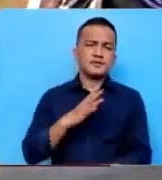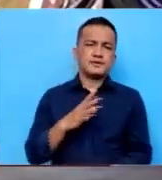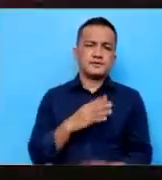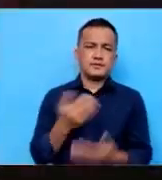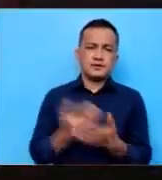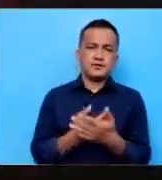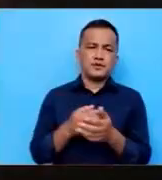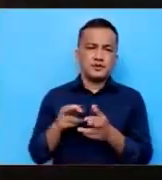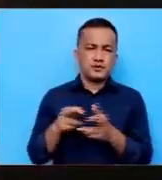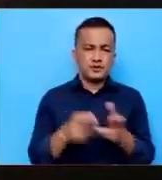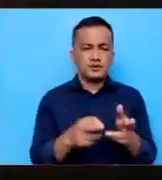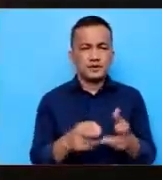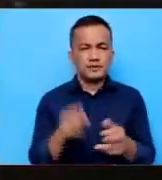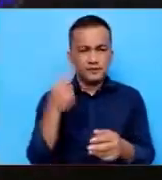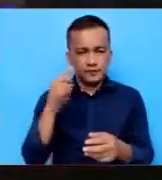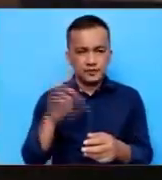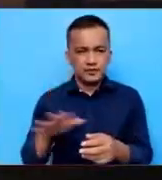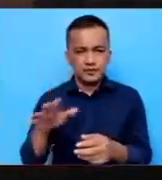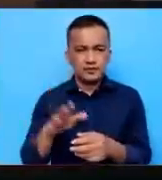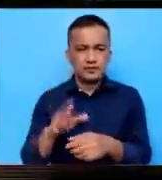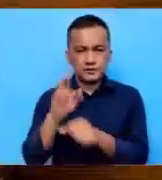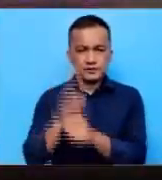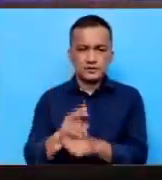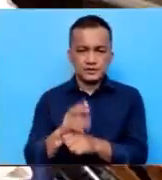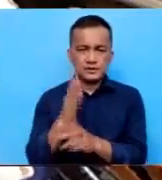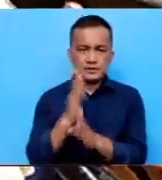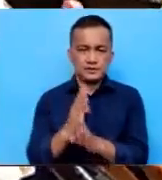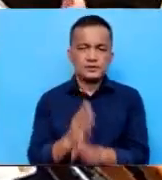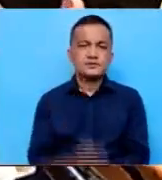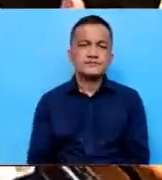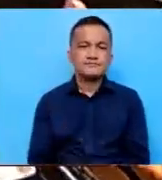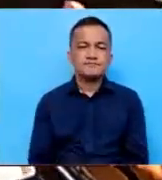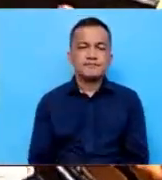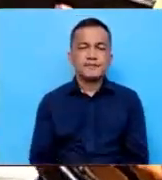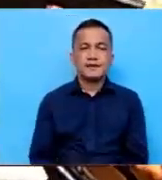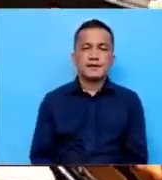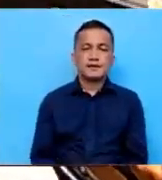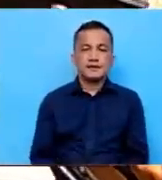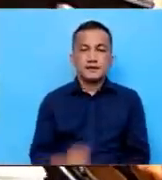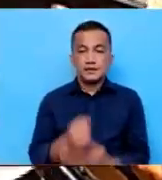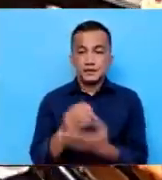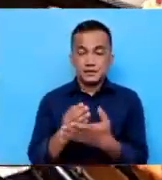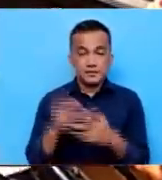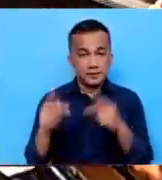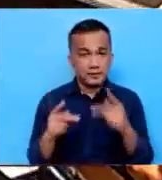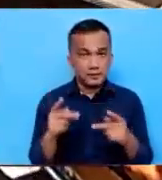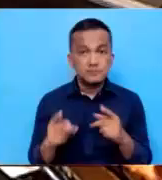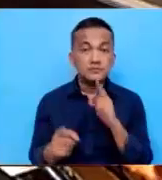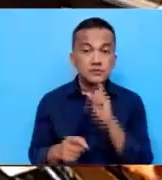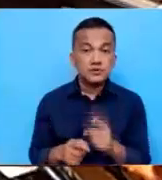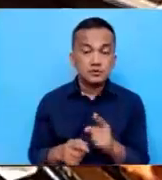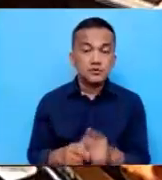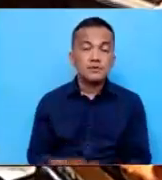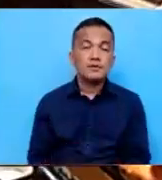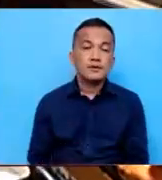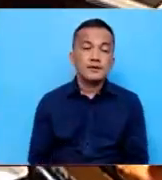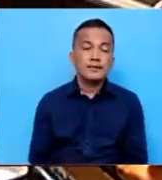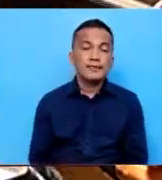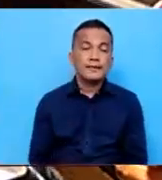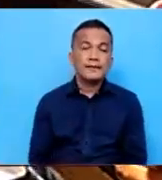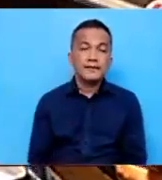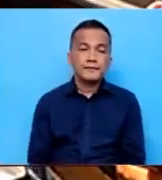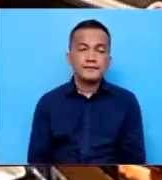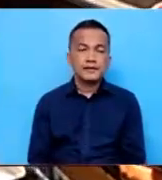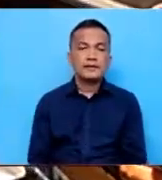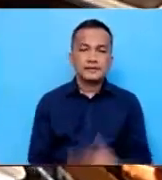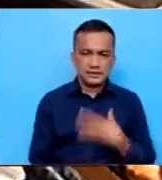para naman doon sa mga sanay ng bumabiyahe sa bus. There are really people naman talaga ano, na they prefer riding